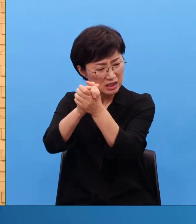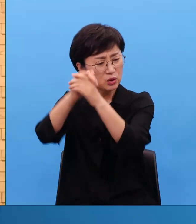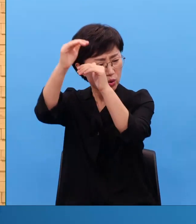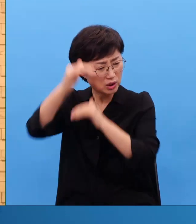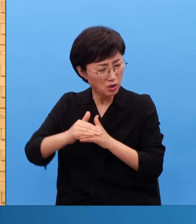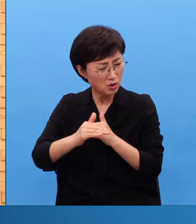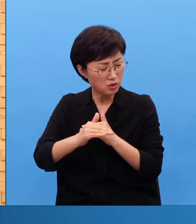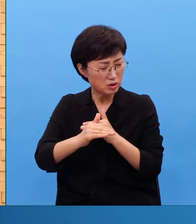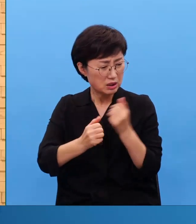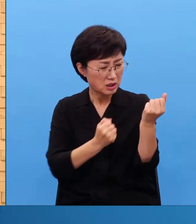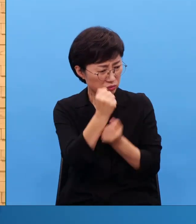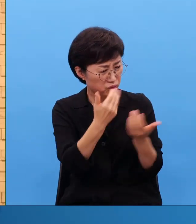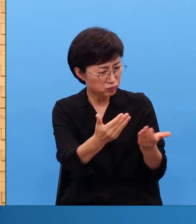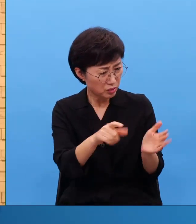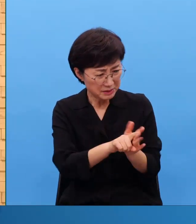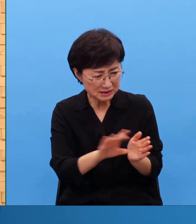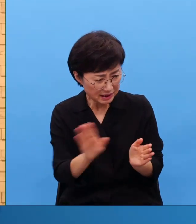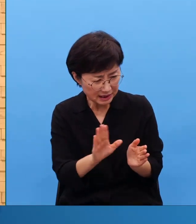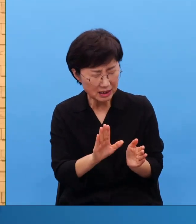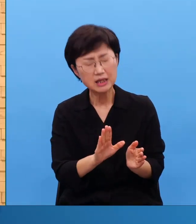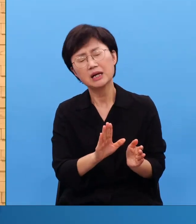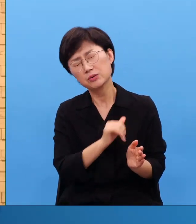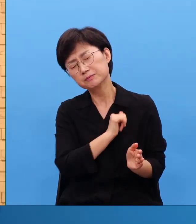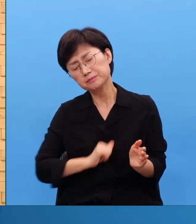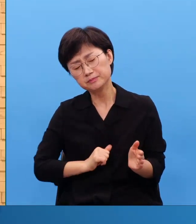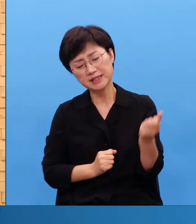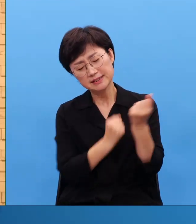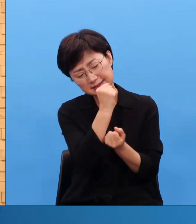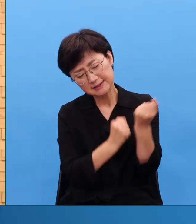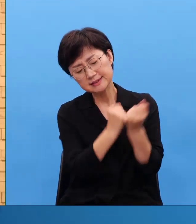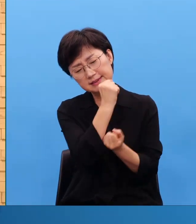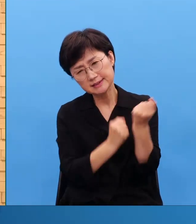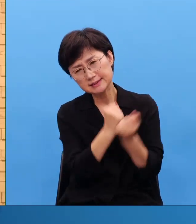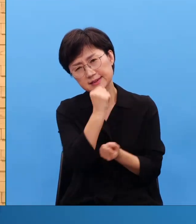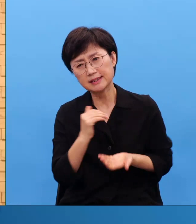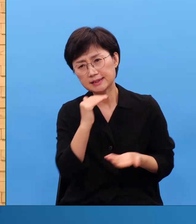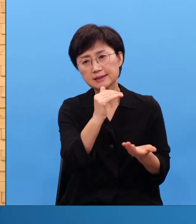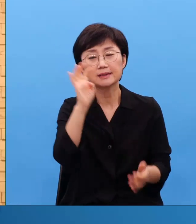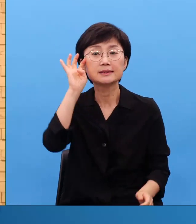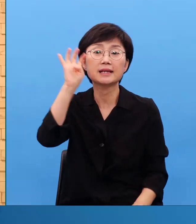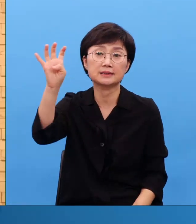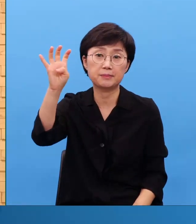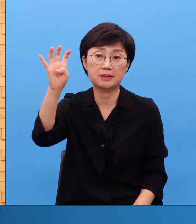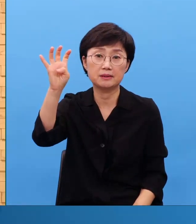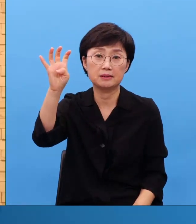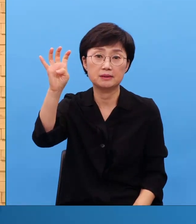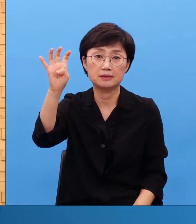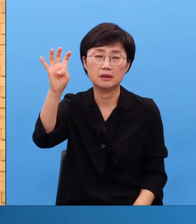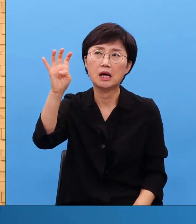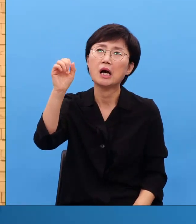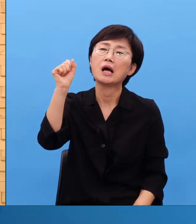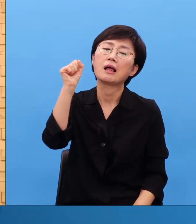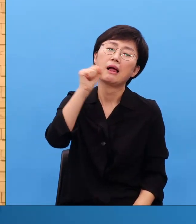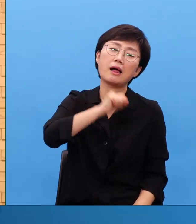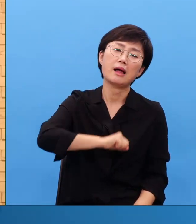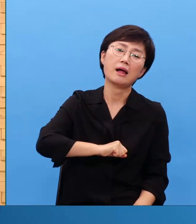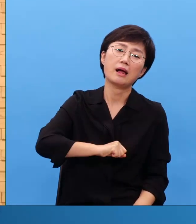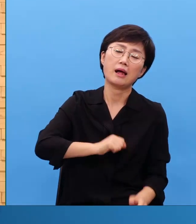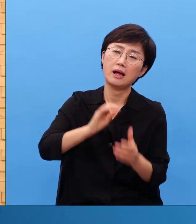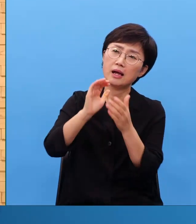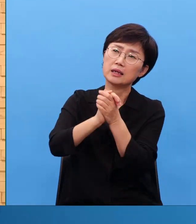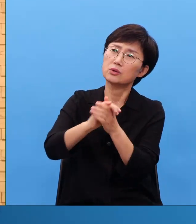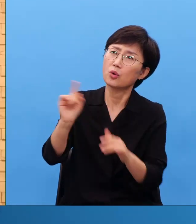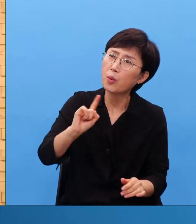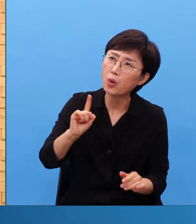believe in this, we really 저는 don't believe in 여기서요. it. Jesus spoke about this for 40 days. 그렇구나. And that's when I realized to myself. 저는 기도 완전히 새롭게 들었어요. And so I realized